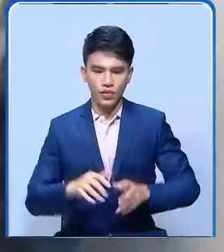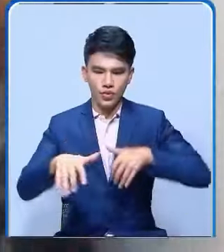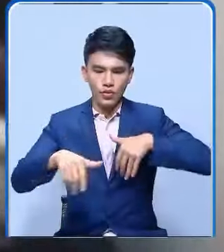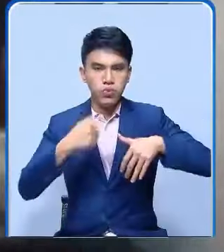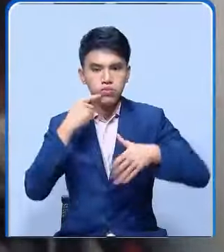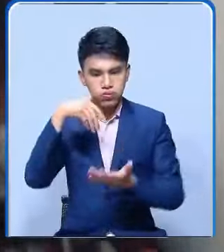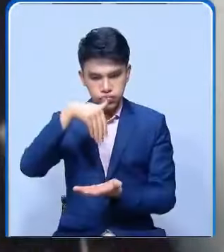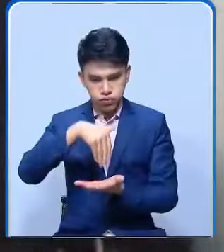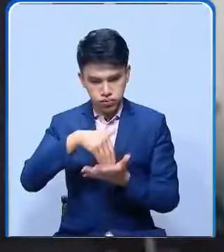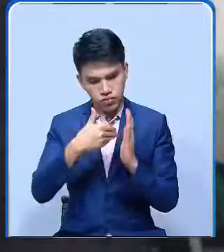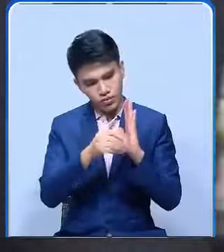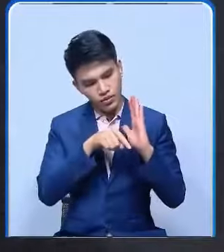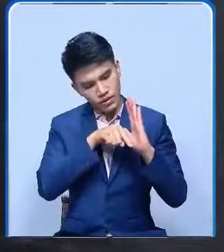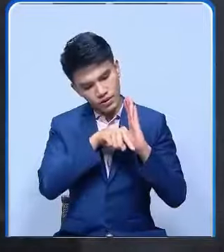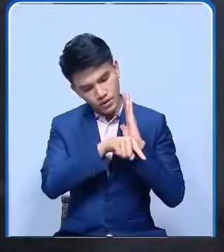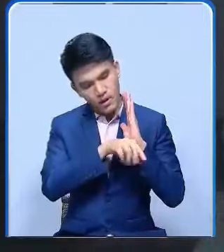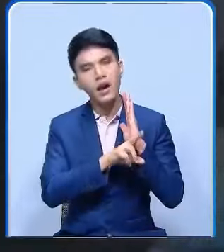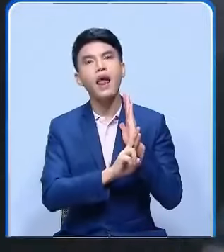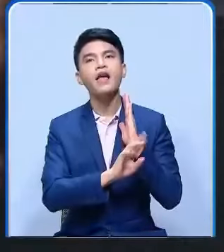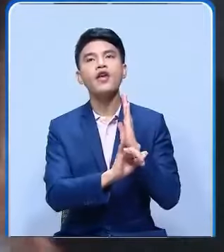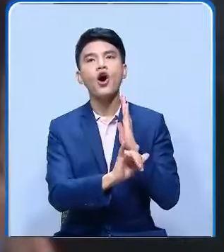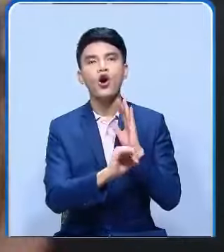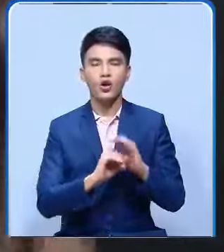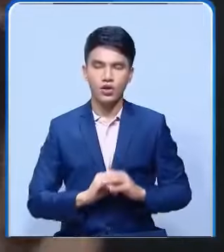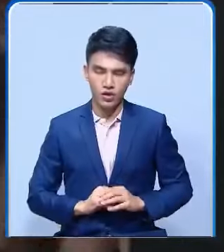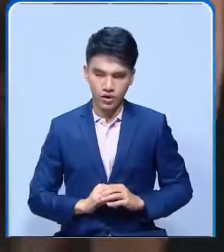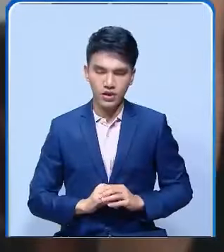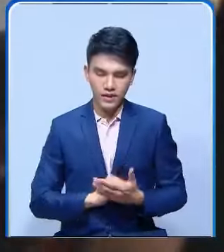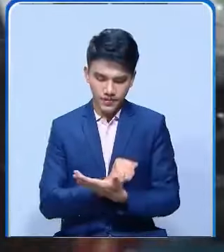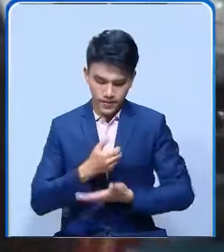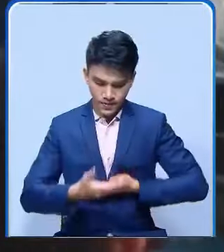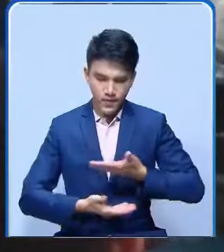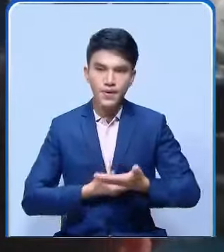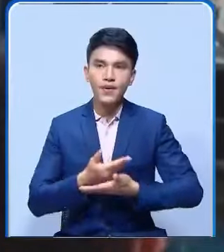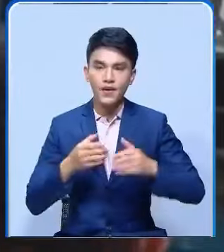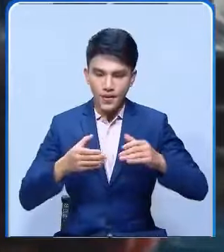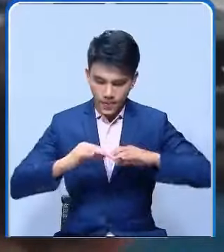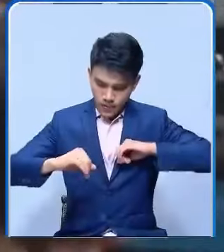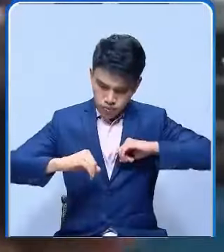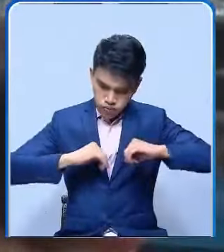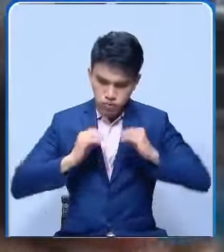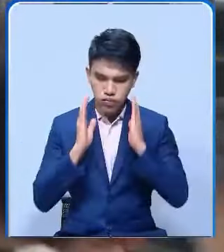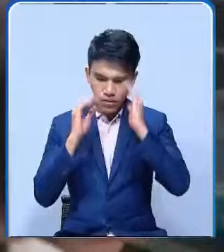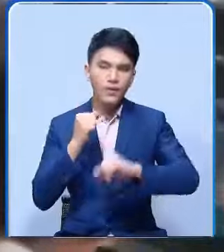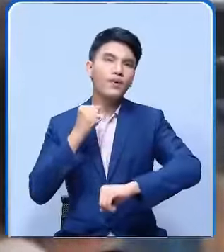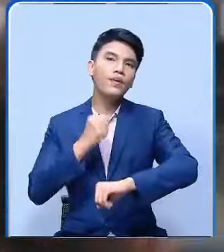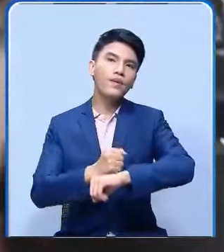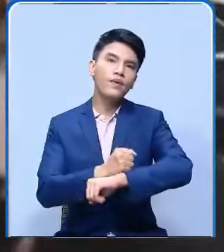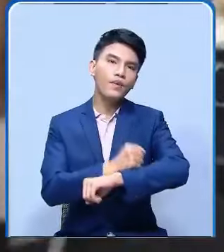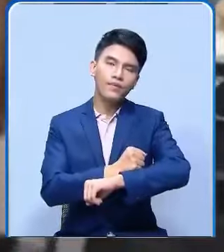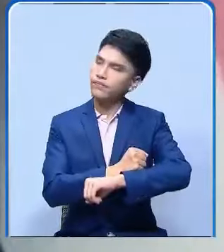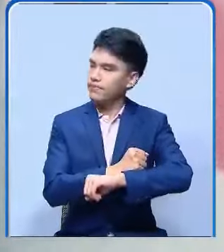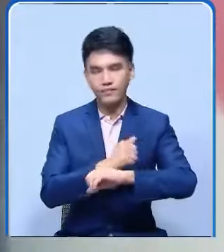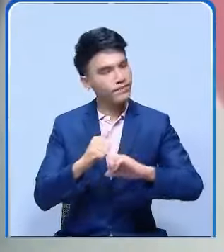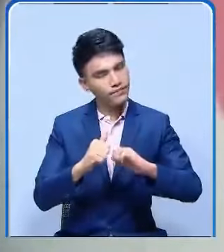ำรงธรรมจังหวัดระยองมาว่านายมงคลเนี่ยลักลอบจำหน่ายยาเสพติดให้กลุ่มวัยรุ่นและผู้ใช้แรงงานในพื้นที่เขาเดือดร้อนกัน